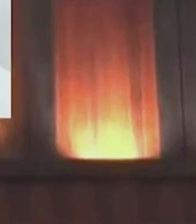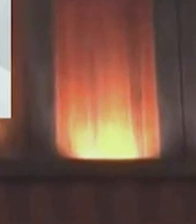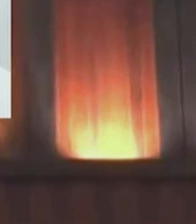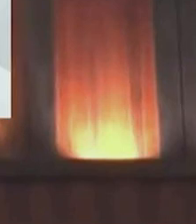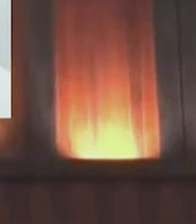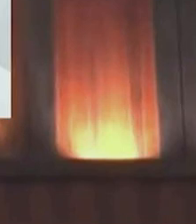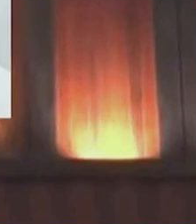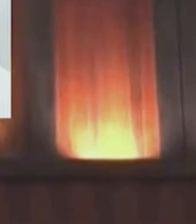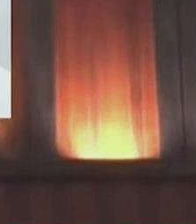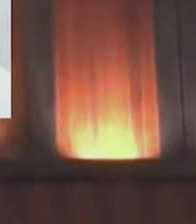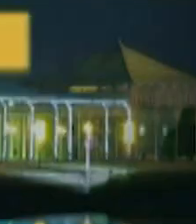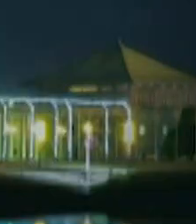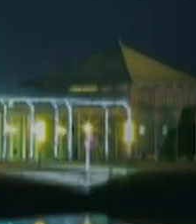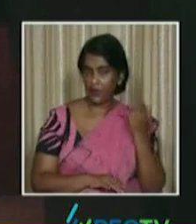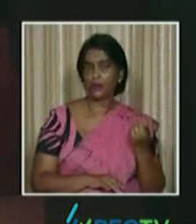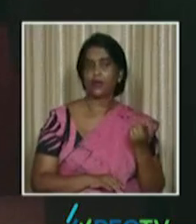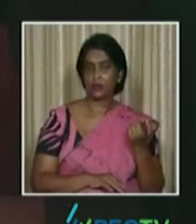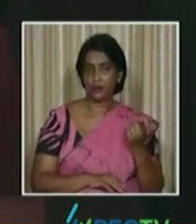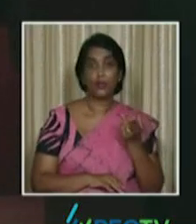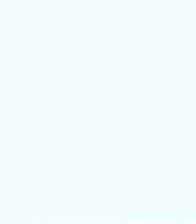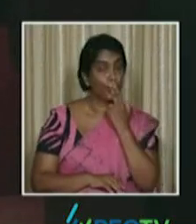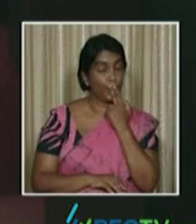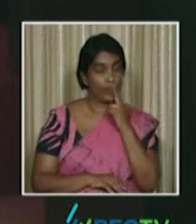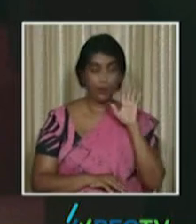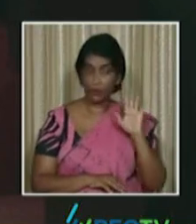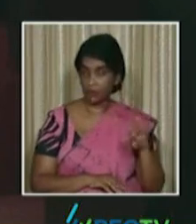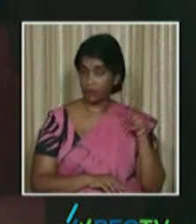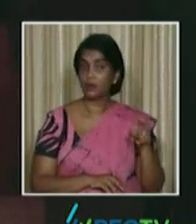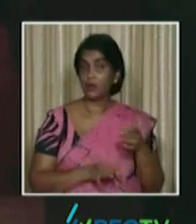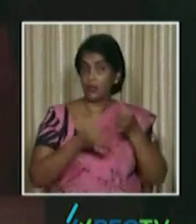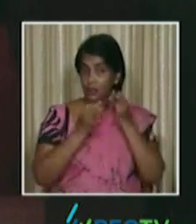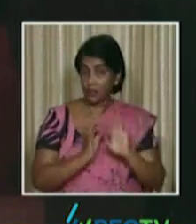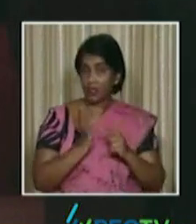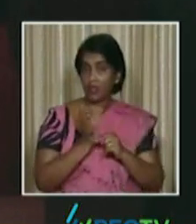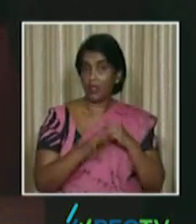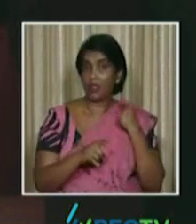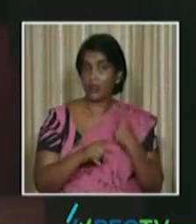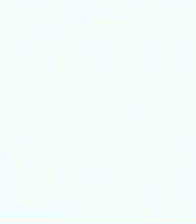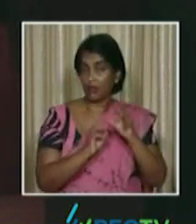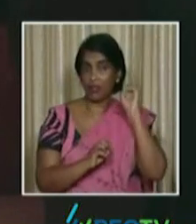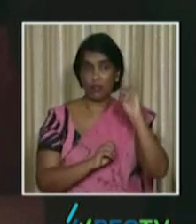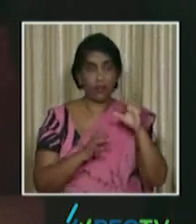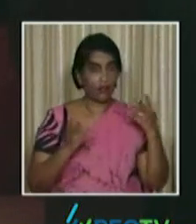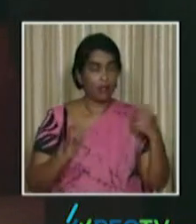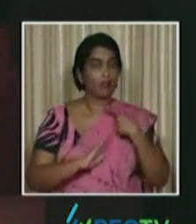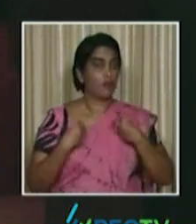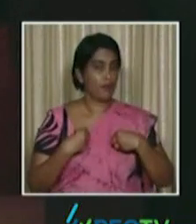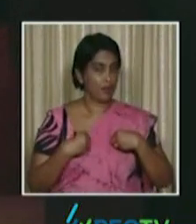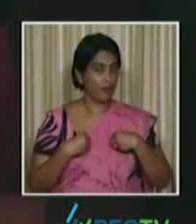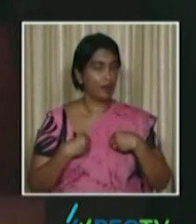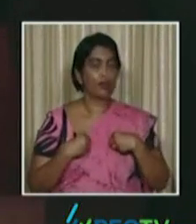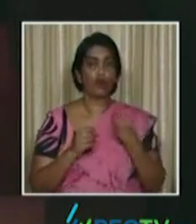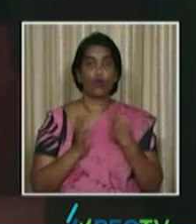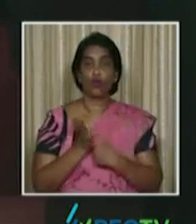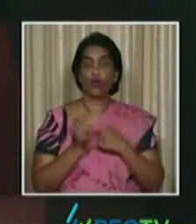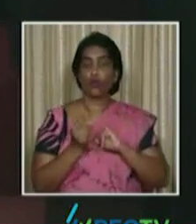මහත්මිය ජගත් සම්රේක්කම් මහතා සිගරට් මත නිවැරදි ප්‍රමාණය ටැක්ස් එක නොගැසීම තුළ රටට අහිමි වෙනවා